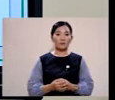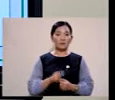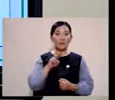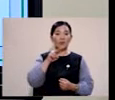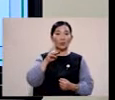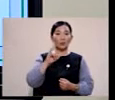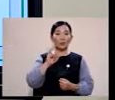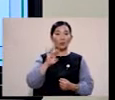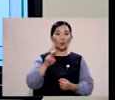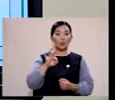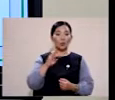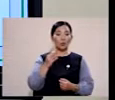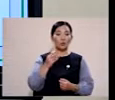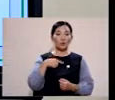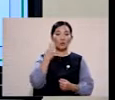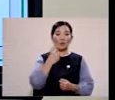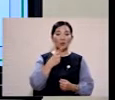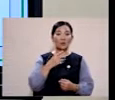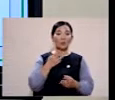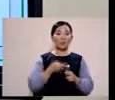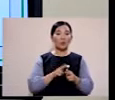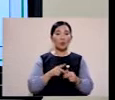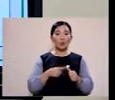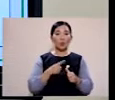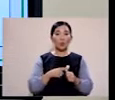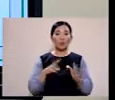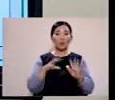Turdosh otlar shaxs nomini bildirgan turdosh otlar.